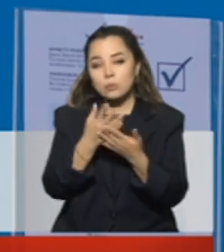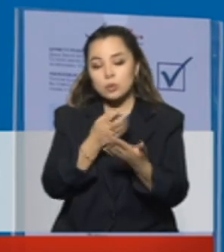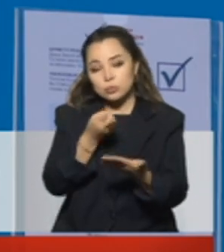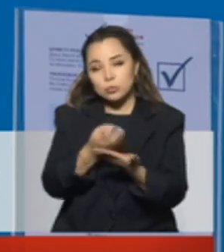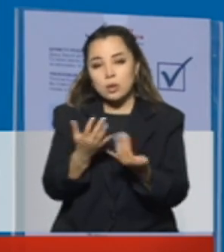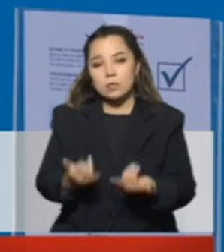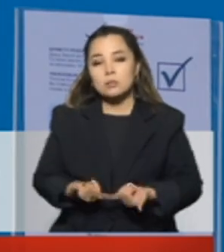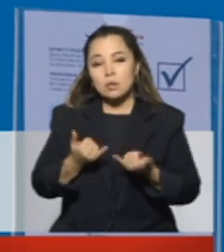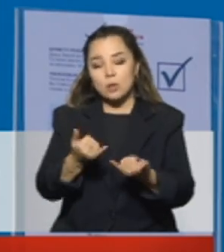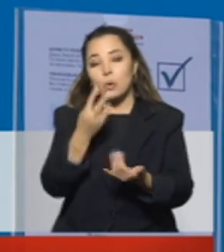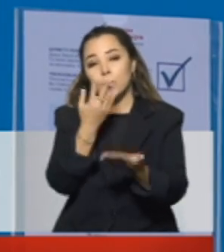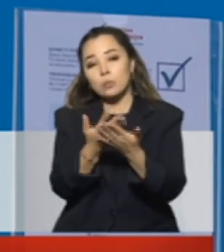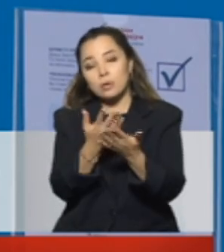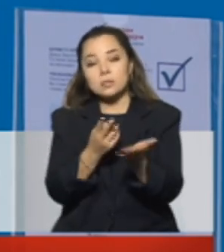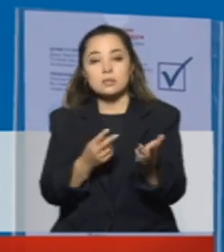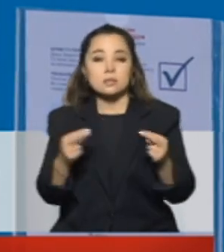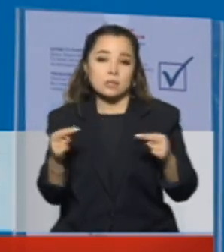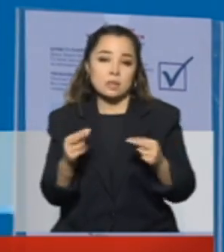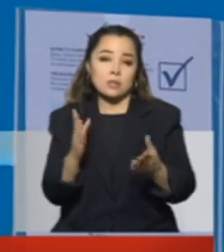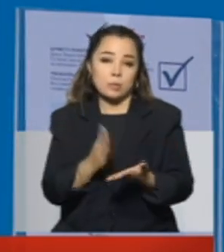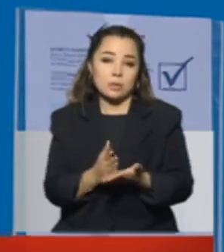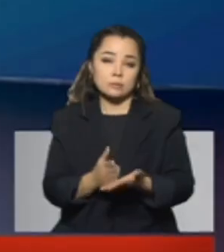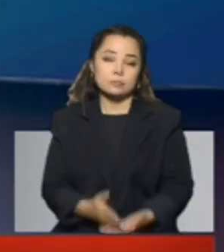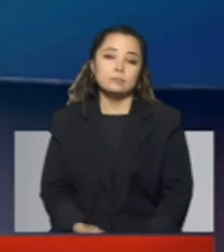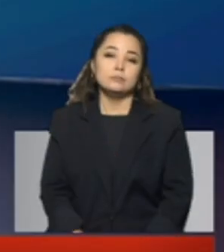келе жатқандығының бір көрінісі.